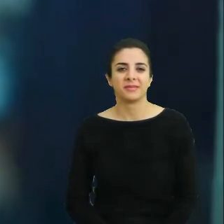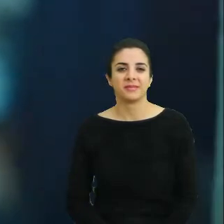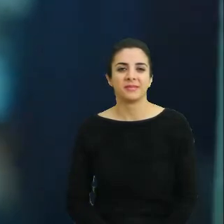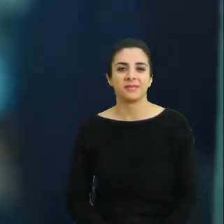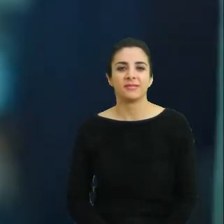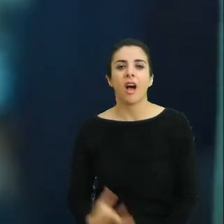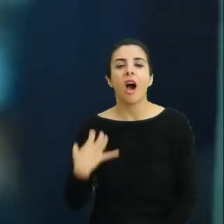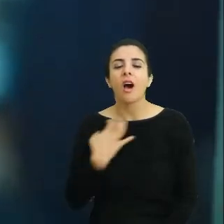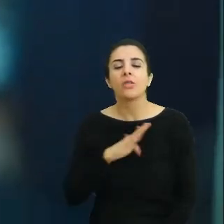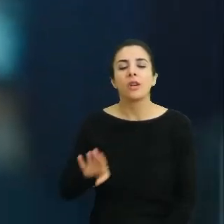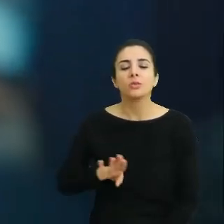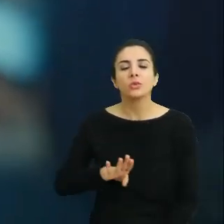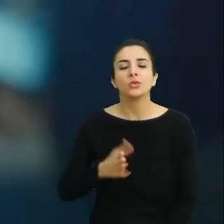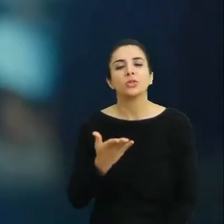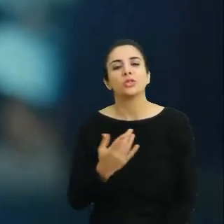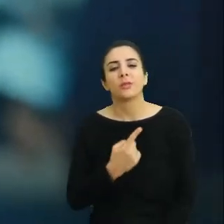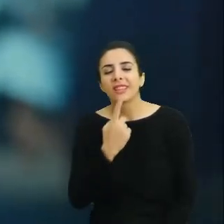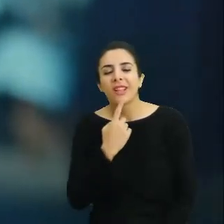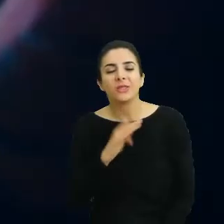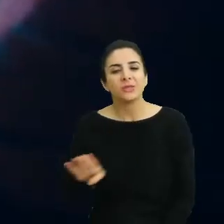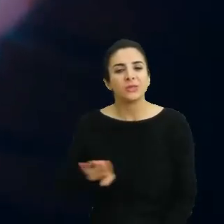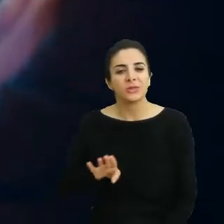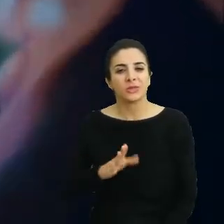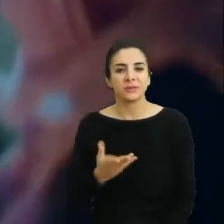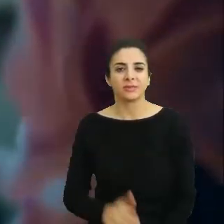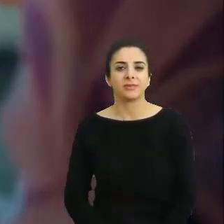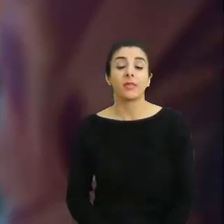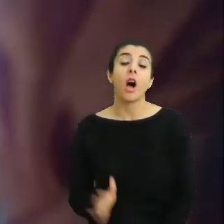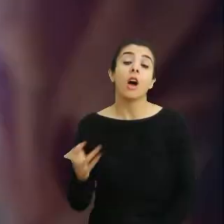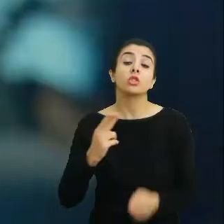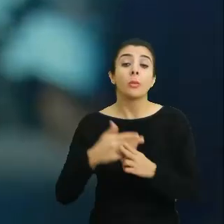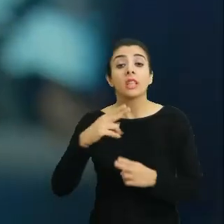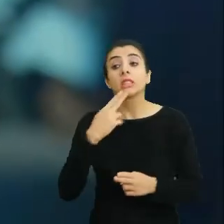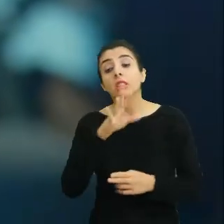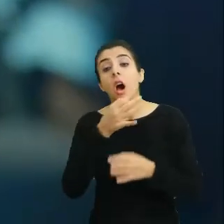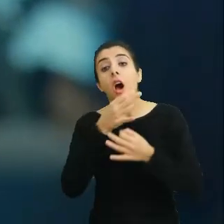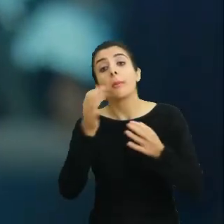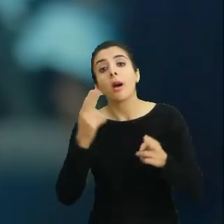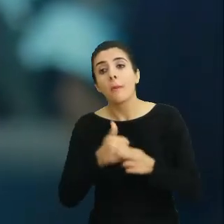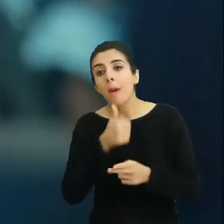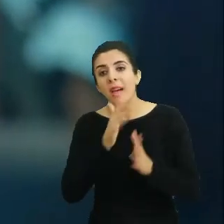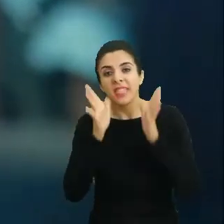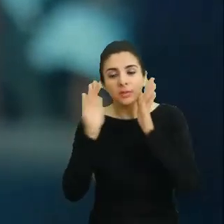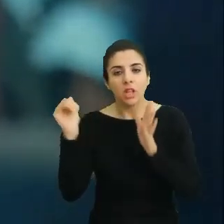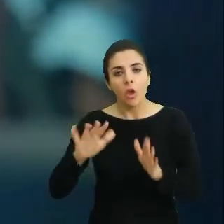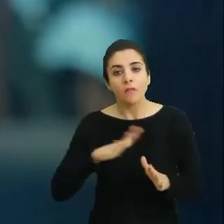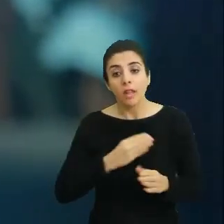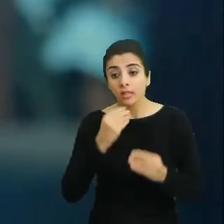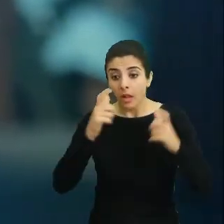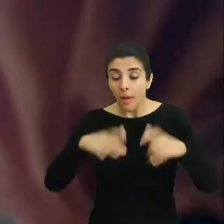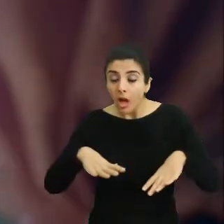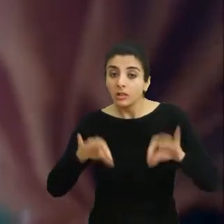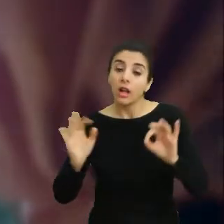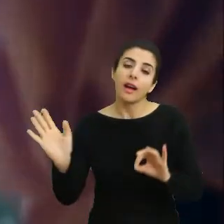Oy, oy anasının kuzusu. Oy kuzusu. Hadi koş kızlara haber ver. Baban şimdi namazdan gelir, sofrayı hazırlasınlar.